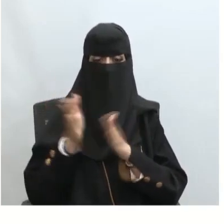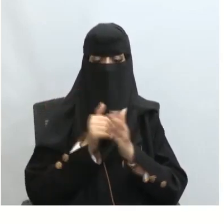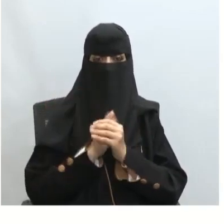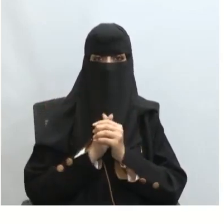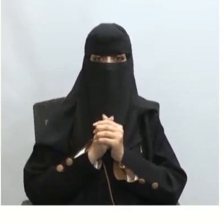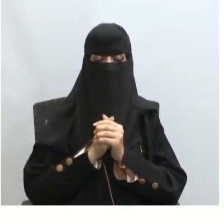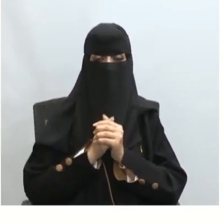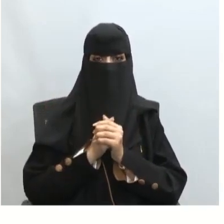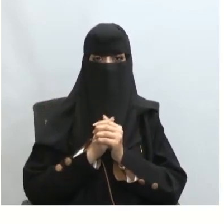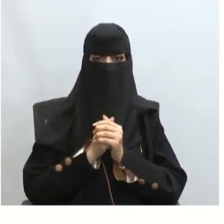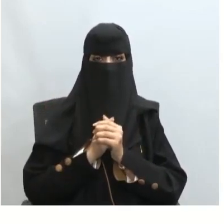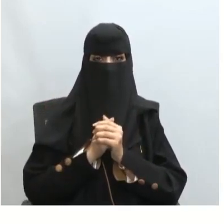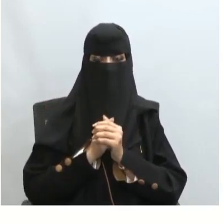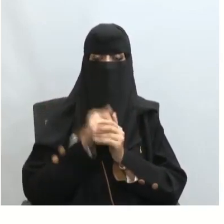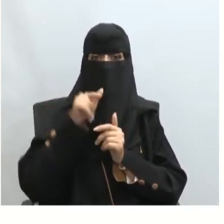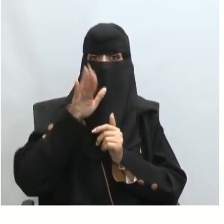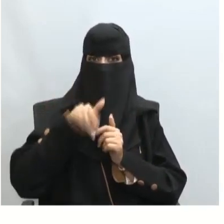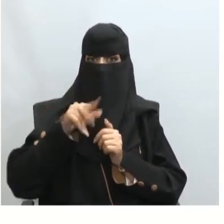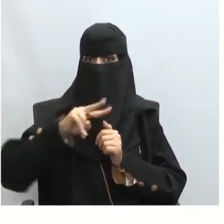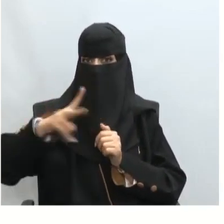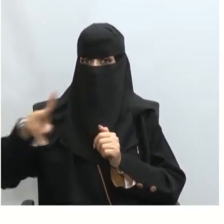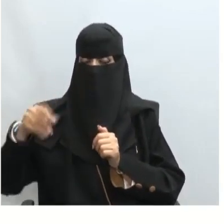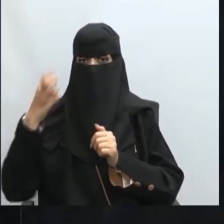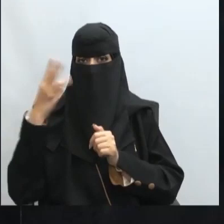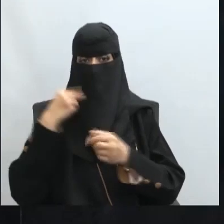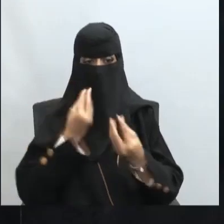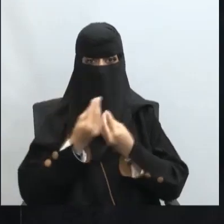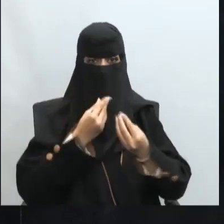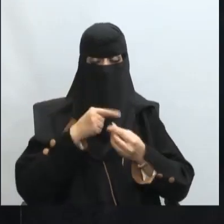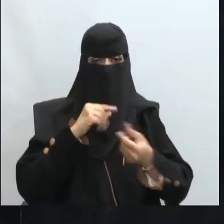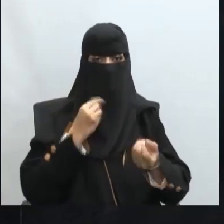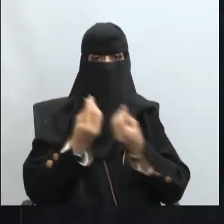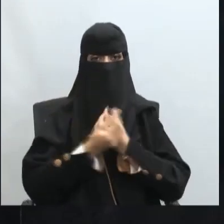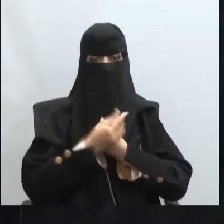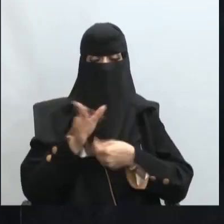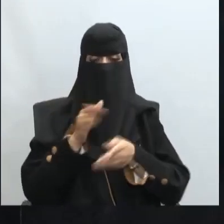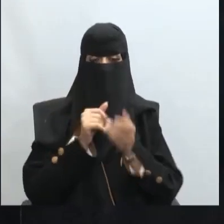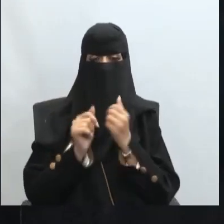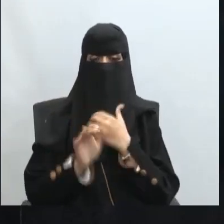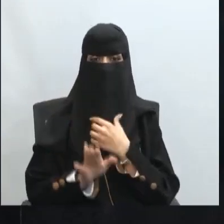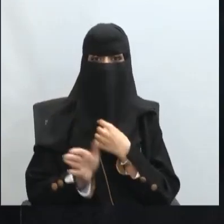الكيل فهذه هي الانواع الثلاثه لتفاعلات الاستبداد